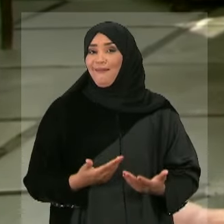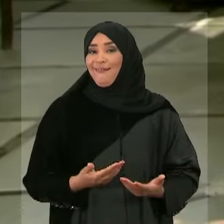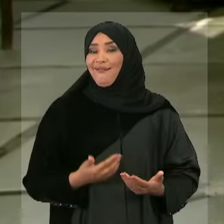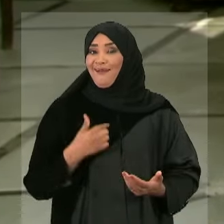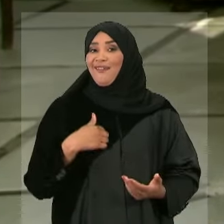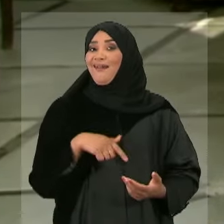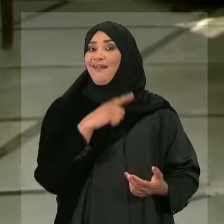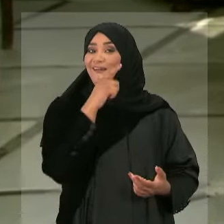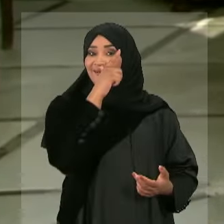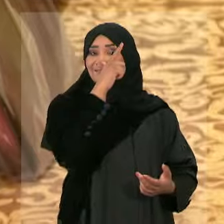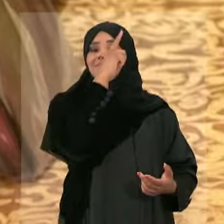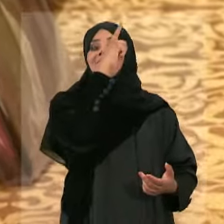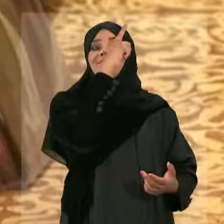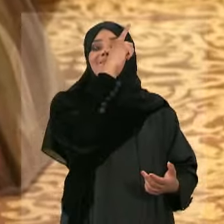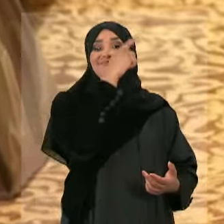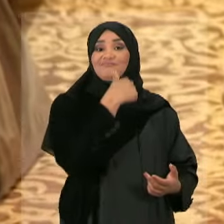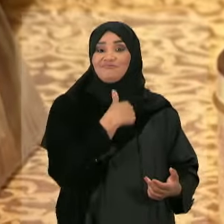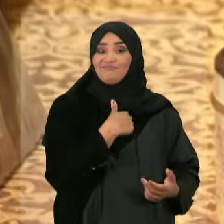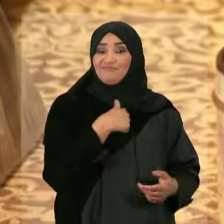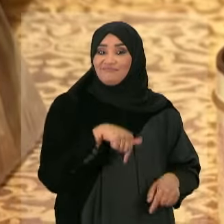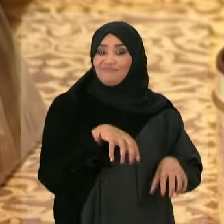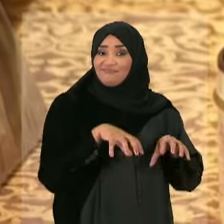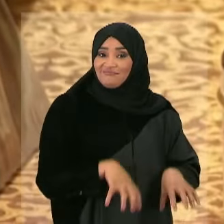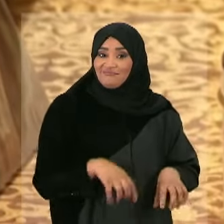بالمكان الذي أنا أعيش فيه؟